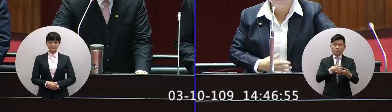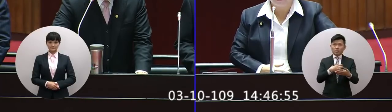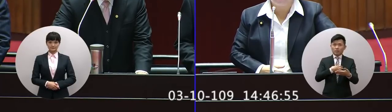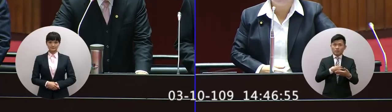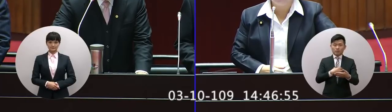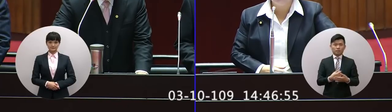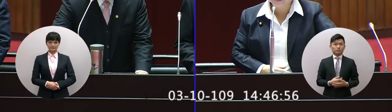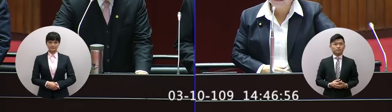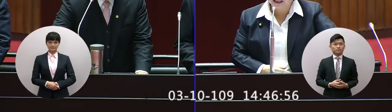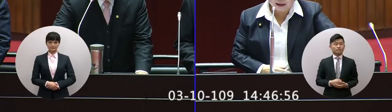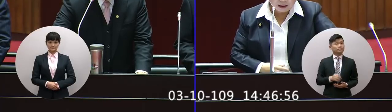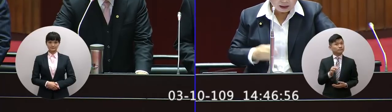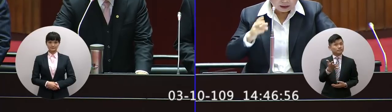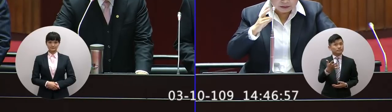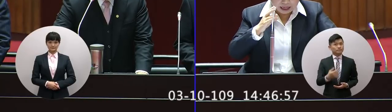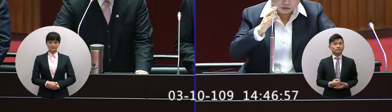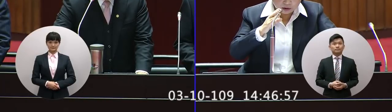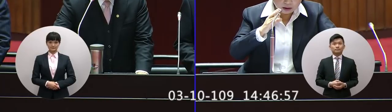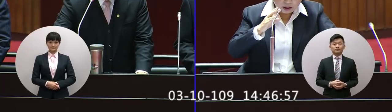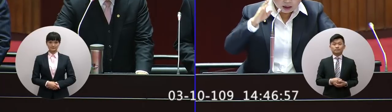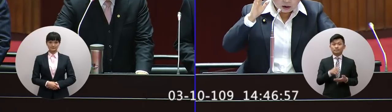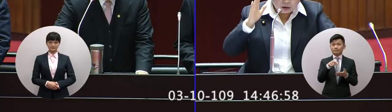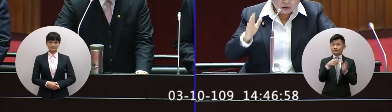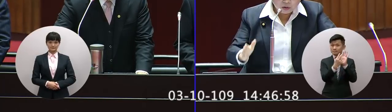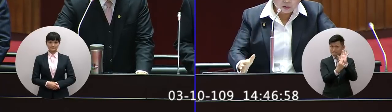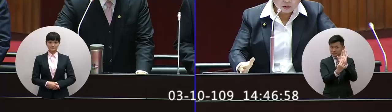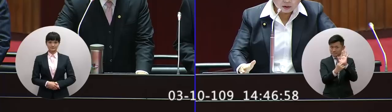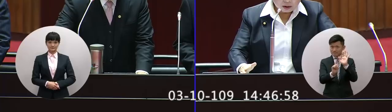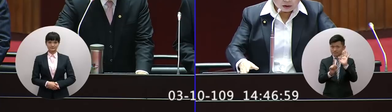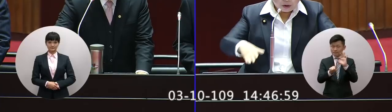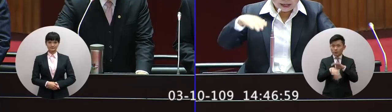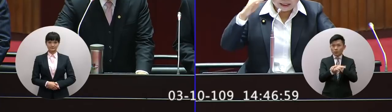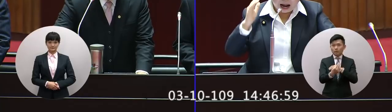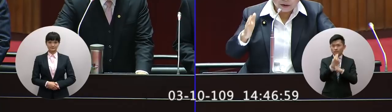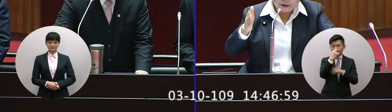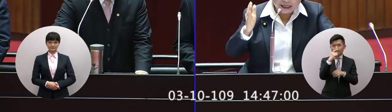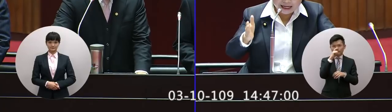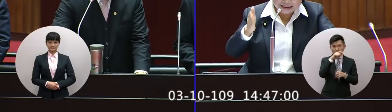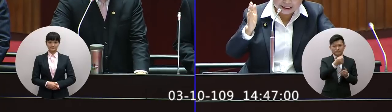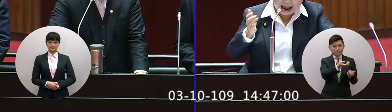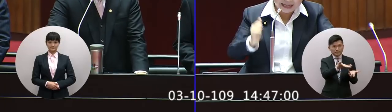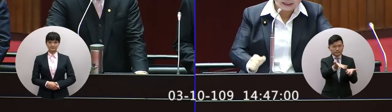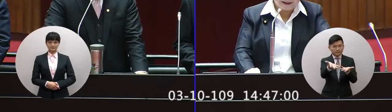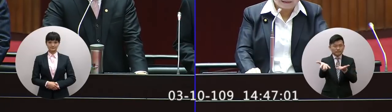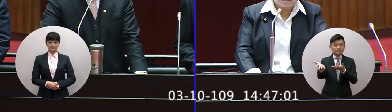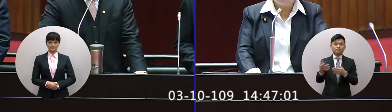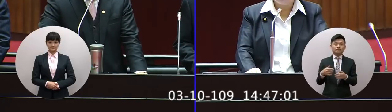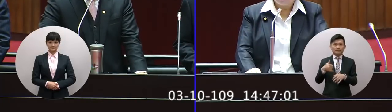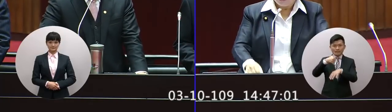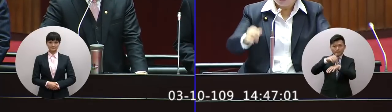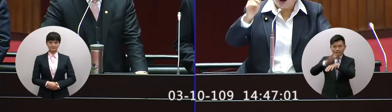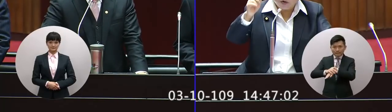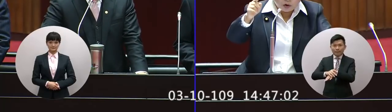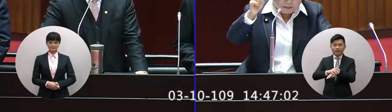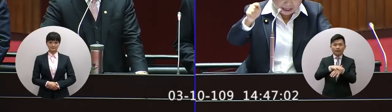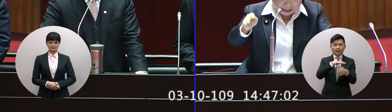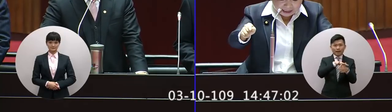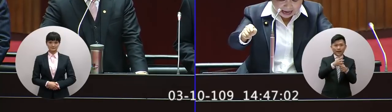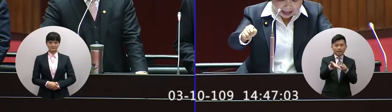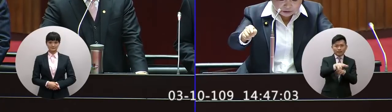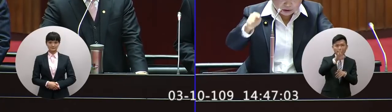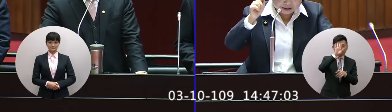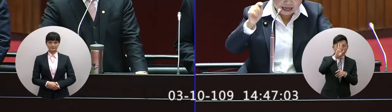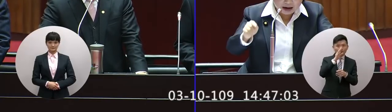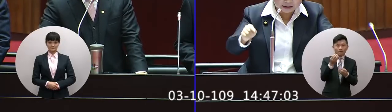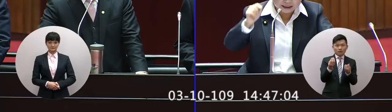我很害怕。为什么呢？因为他说空污远高于疟疾跟艾滋病，空污每